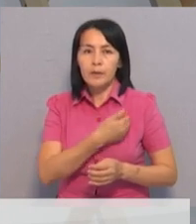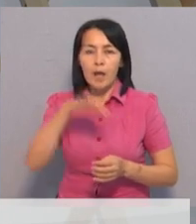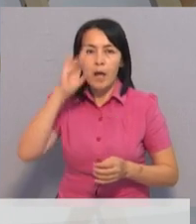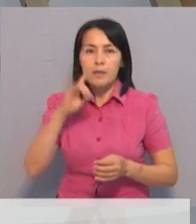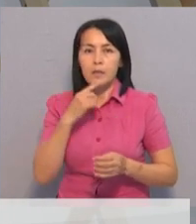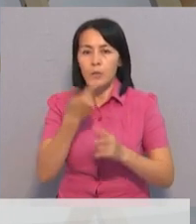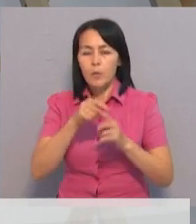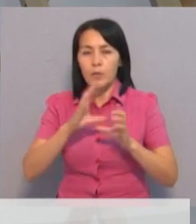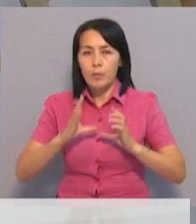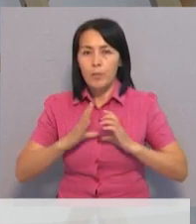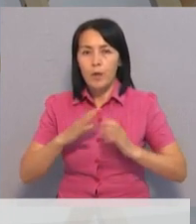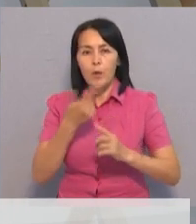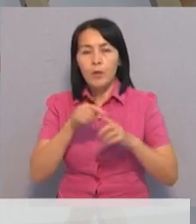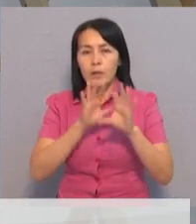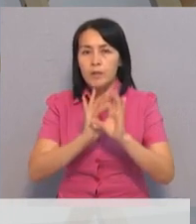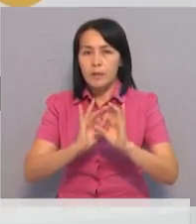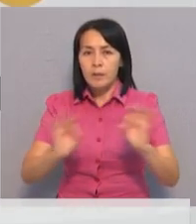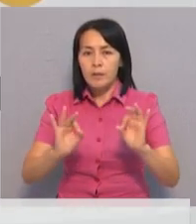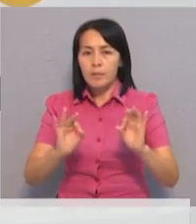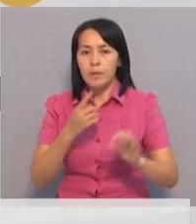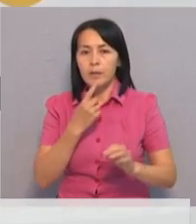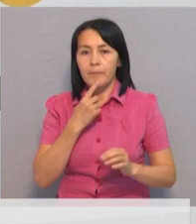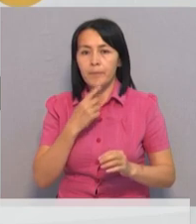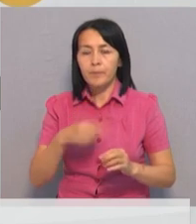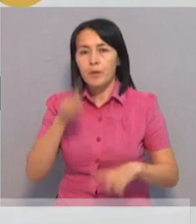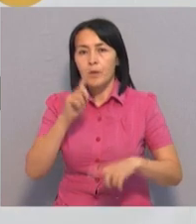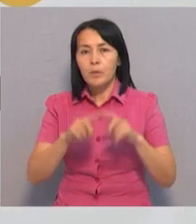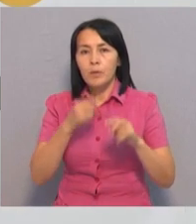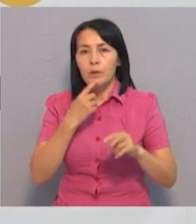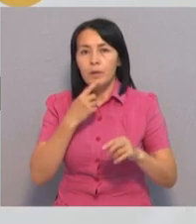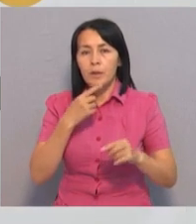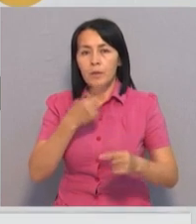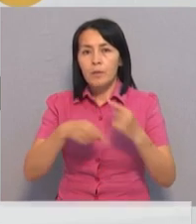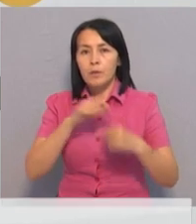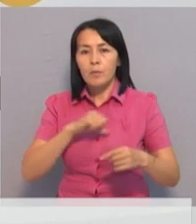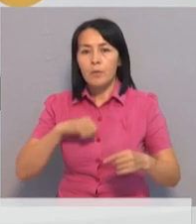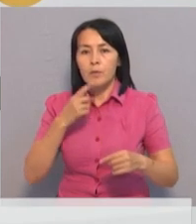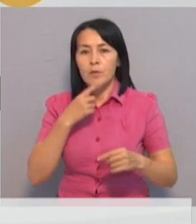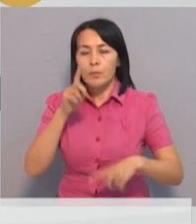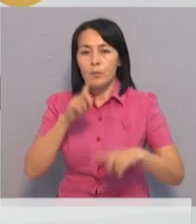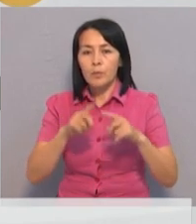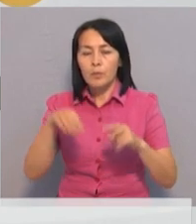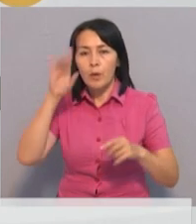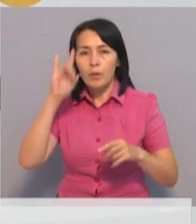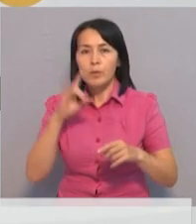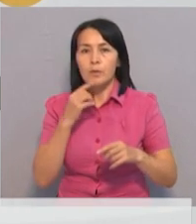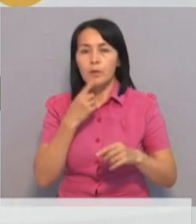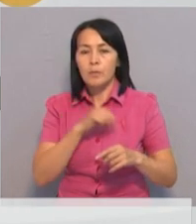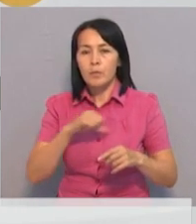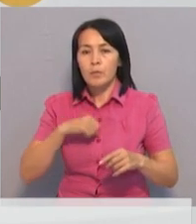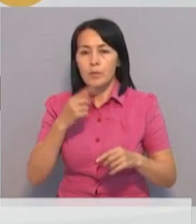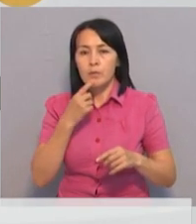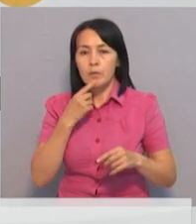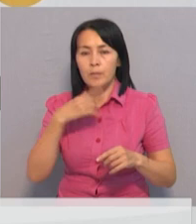қазақ тілі өте бай, өте керемет тіл. Туған тілім бабам, тілі өз тілім, туған тілім анам, тілі өз